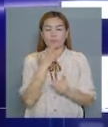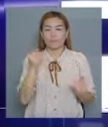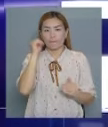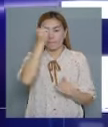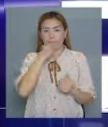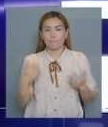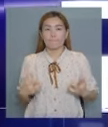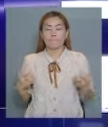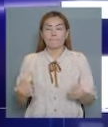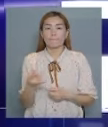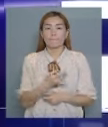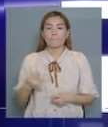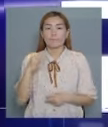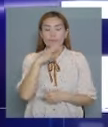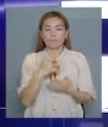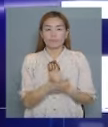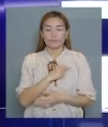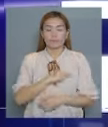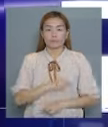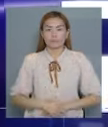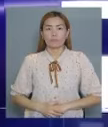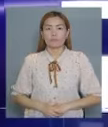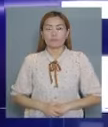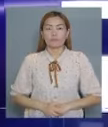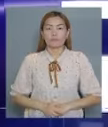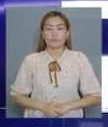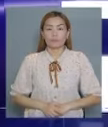сфере здравоохранения региона много успехов.